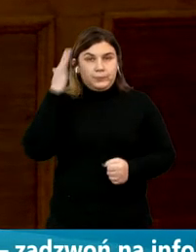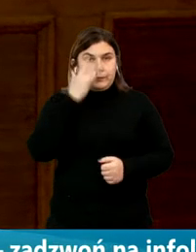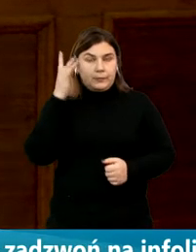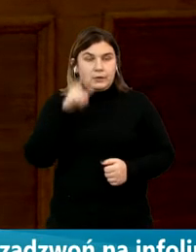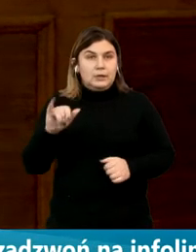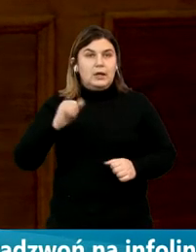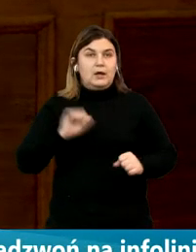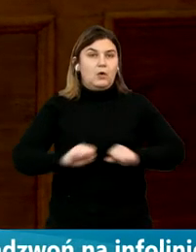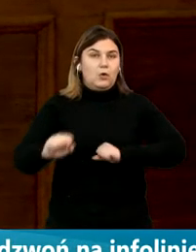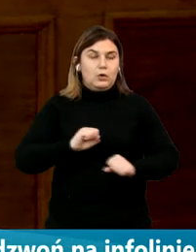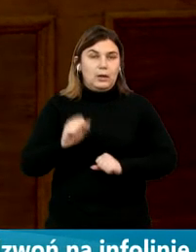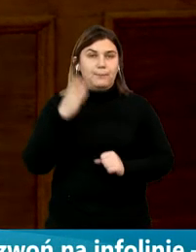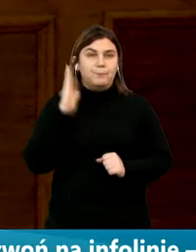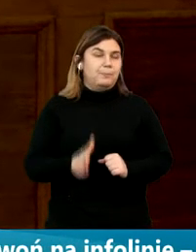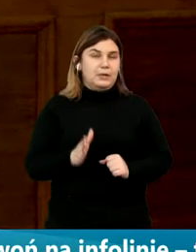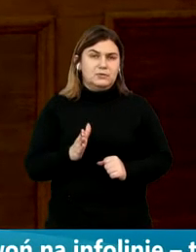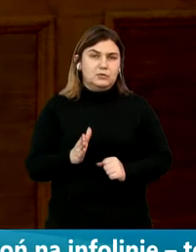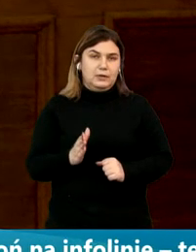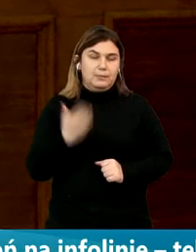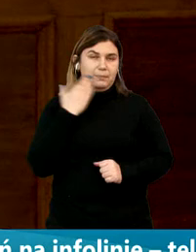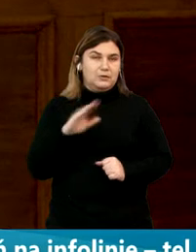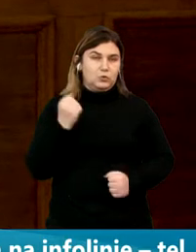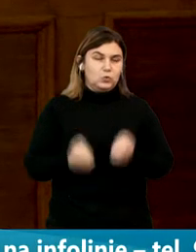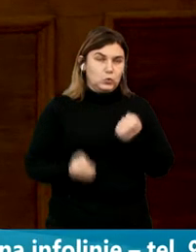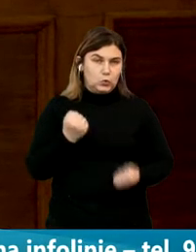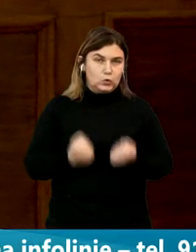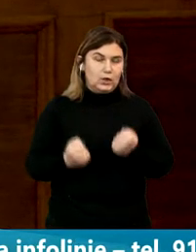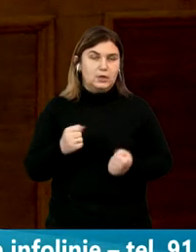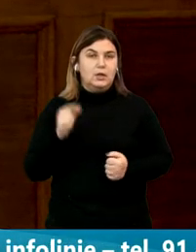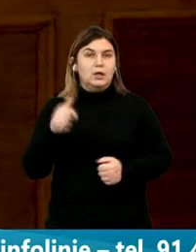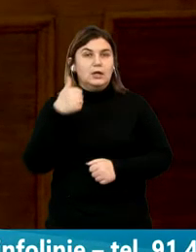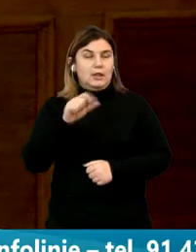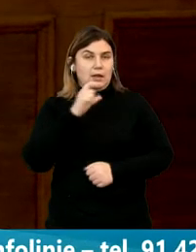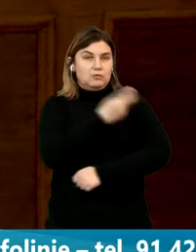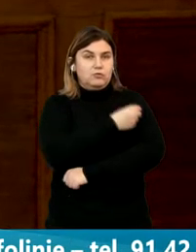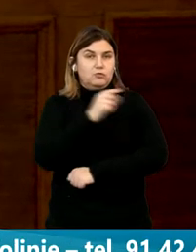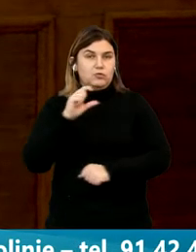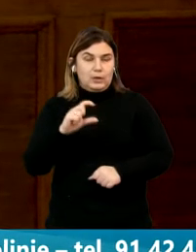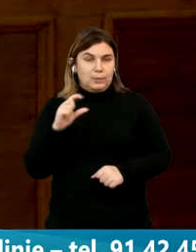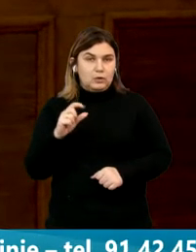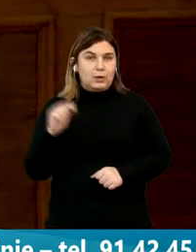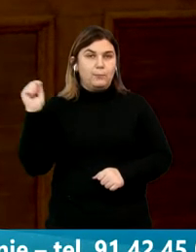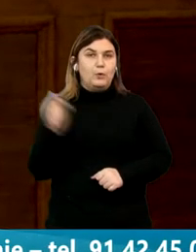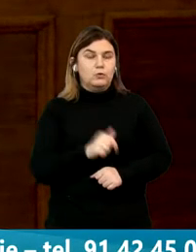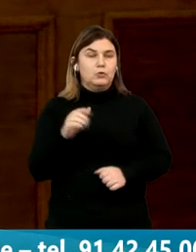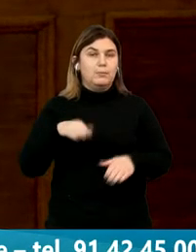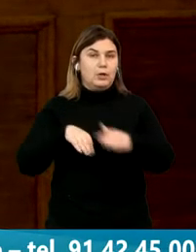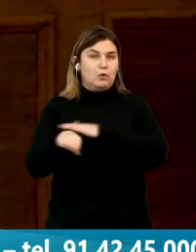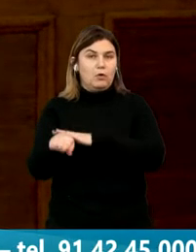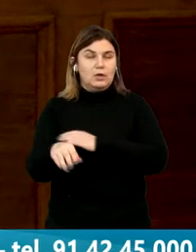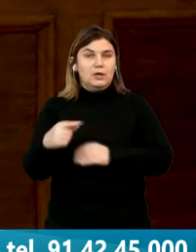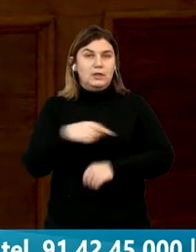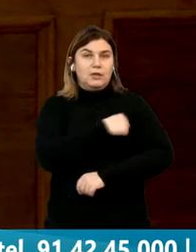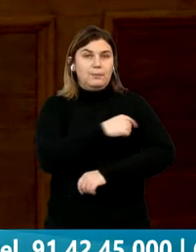operację logistyczną, będzie naprawdę wyjątkowo skomplikowana, tym bardziej, że przypomnę, jedna z tych szczepionek musi być przechowywana w temperaturze